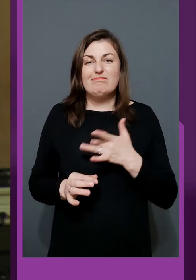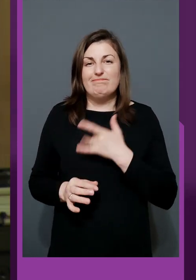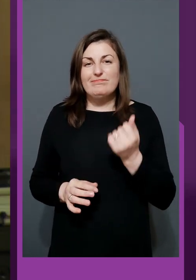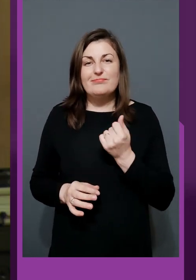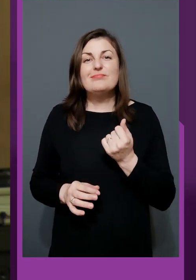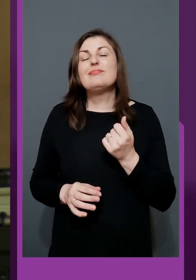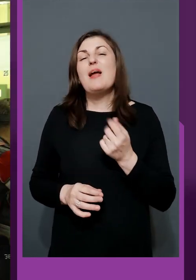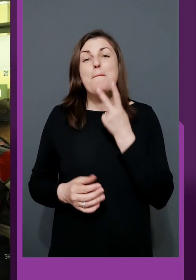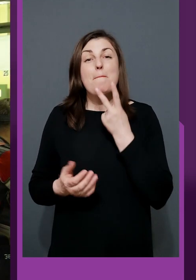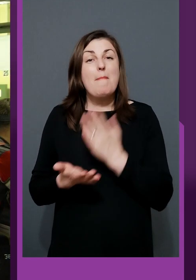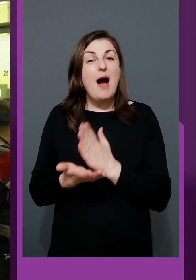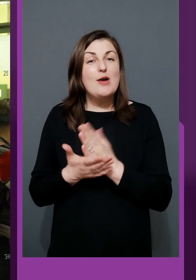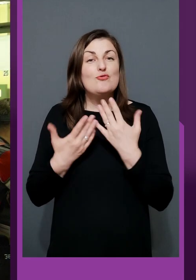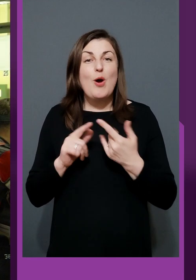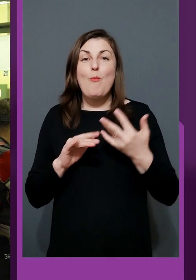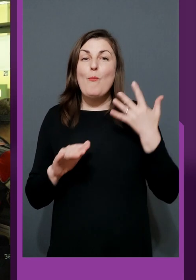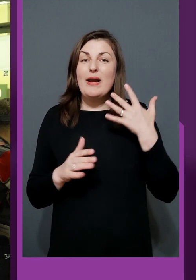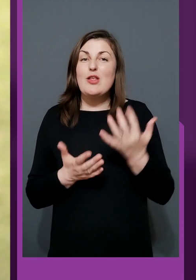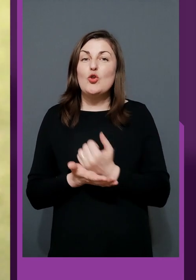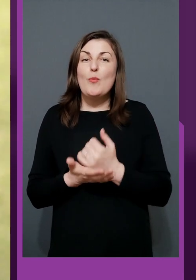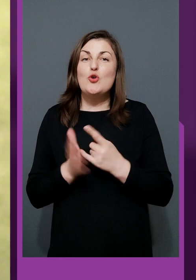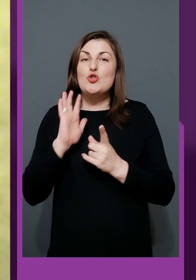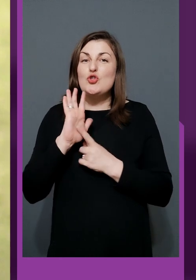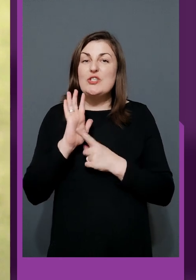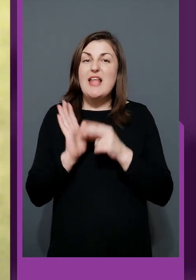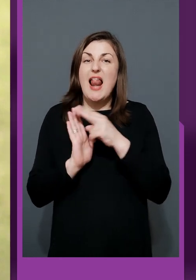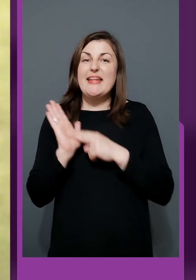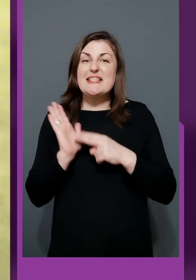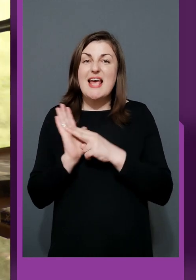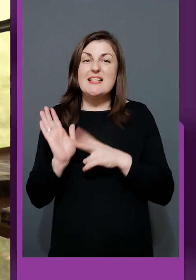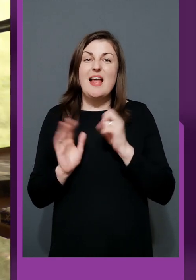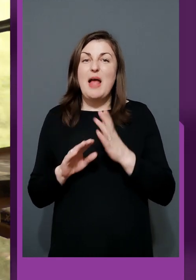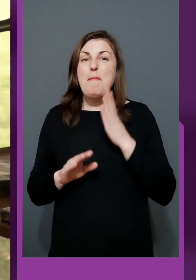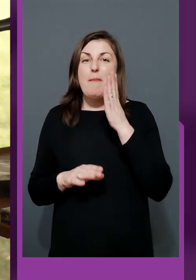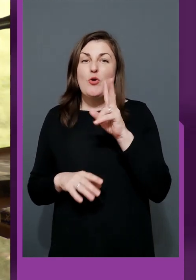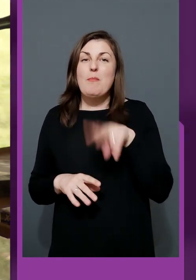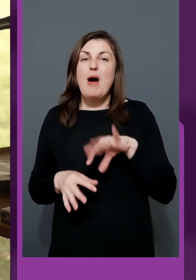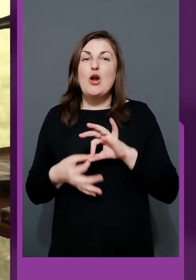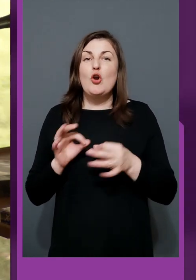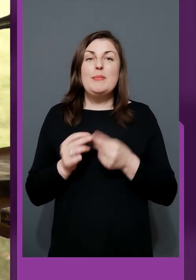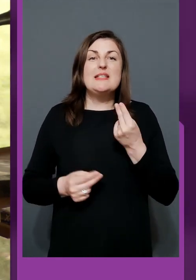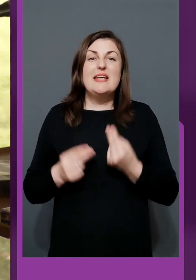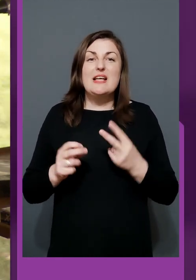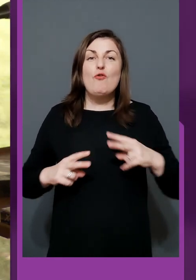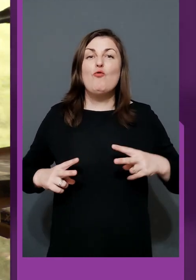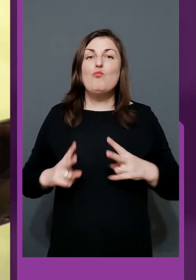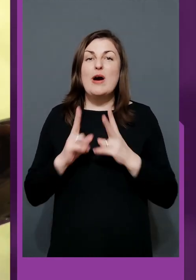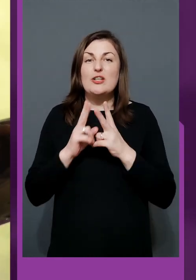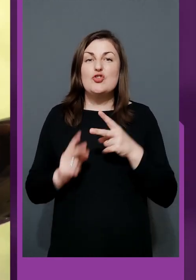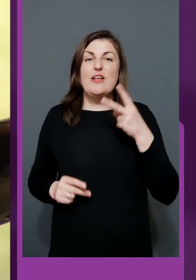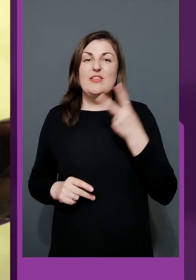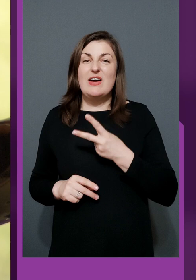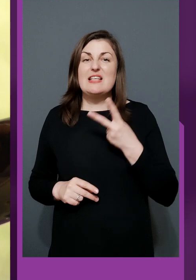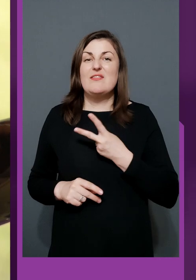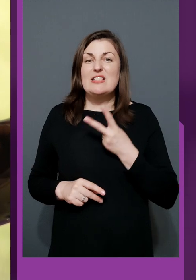причому маючи вже у попередньому доробку шість ліцензій на майбутні Паралімпійські ігри у Парижі